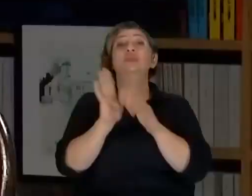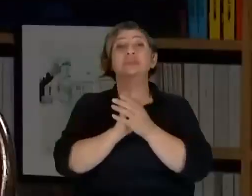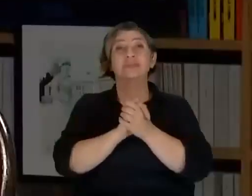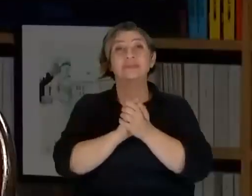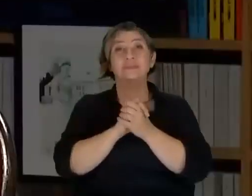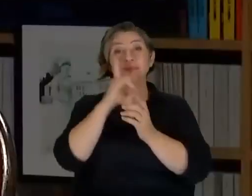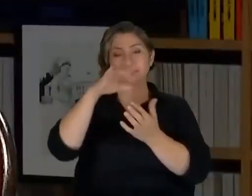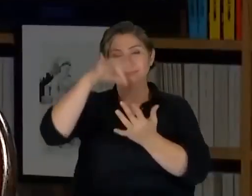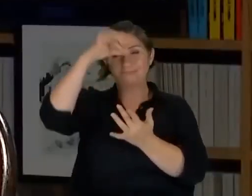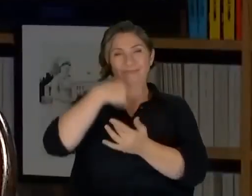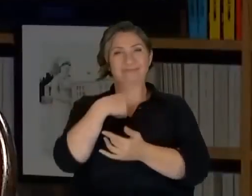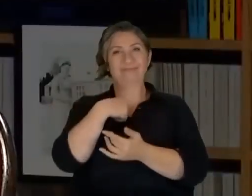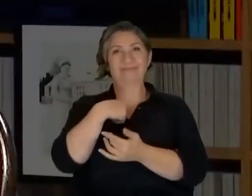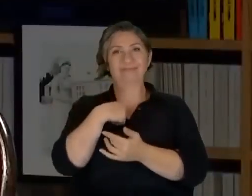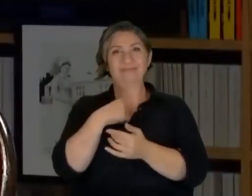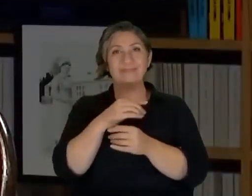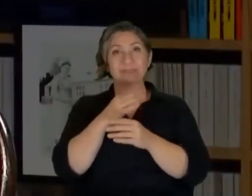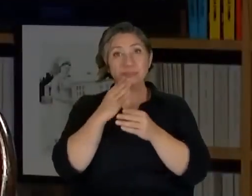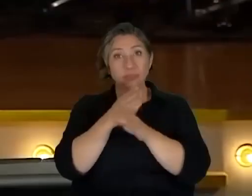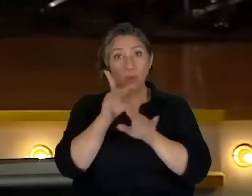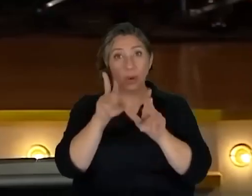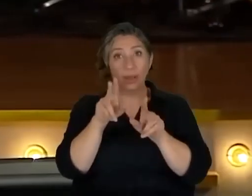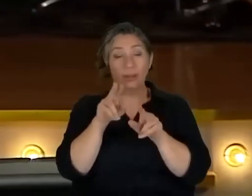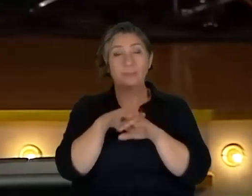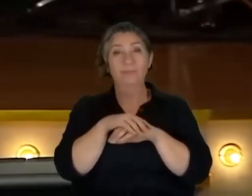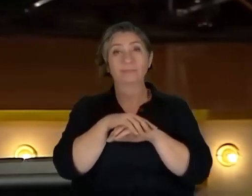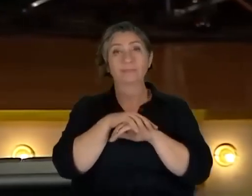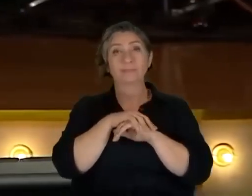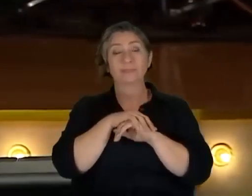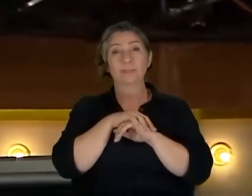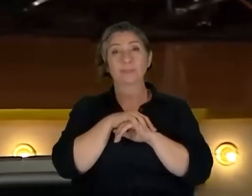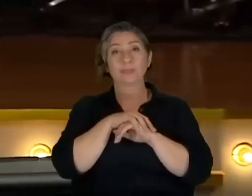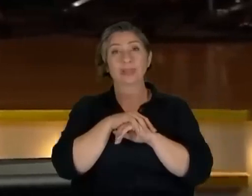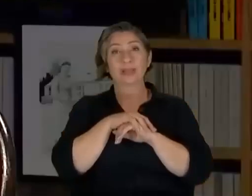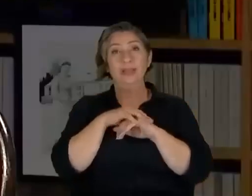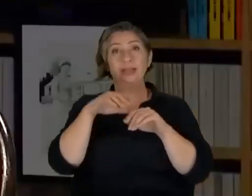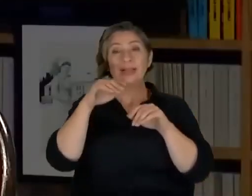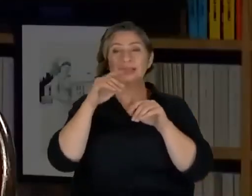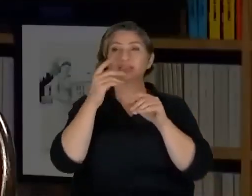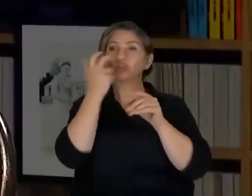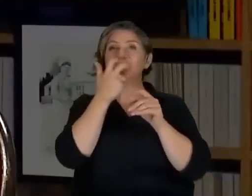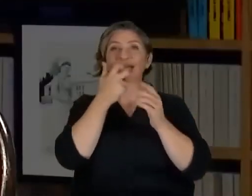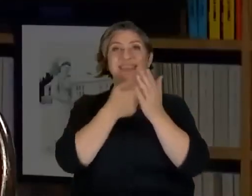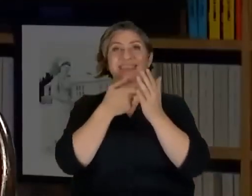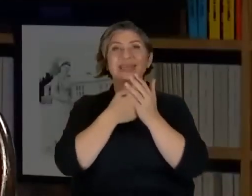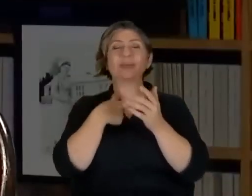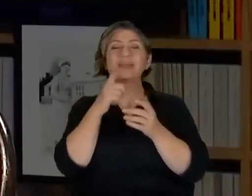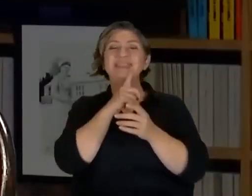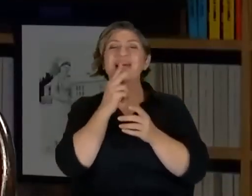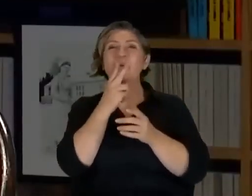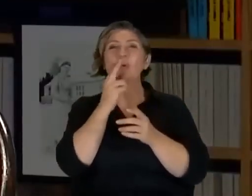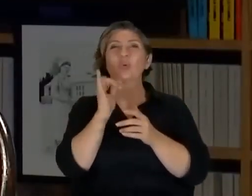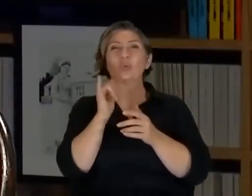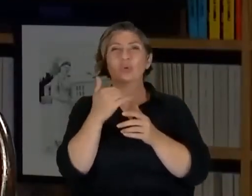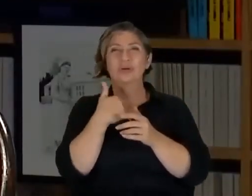yapmamış. Bir ben yaptım. Hakikaten öyle görünüyor ama. Evet aynen öyle. Peki Let's Fall in Love. Evet. İngilizcem çok kötüdür.